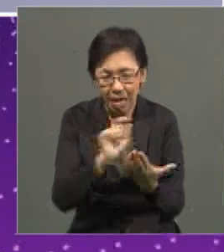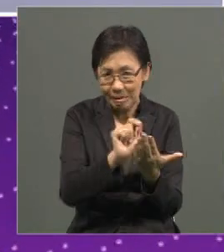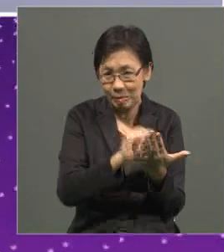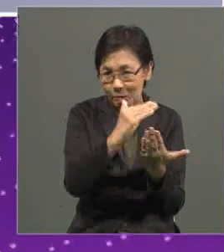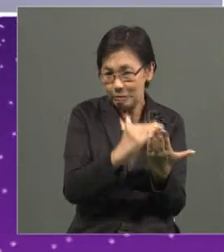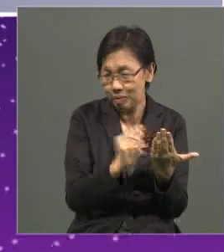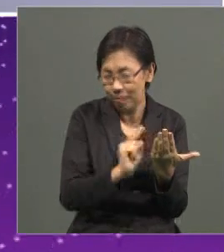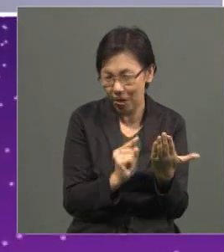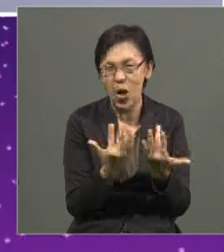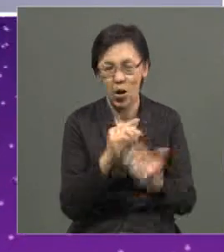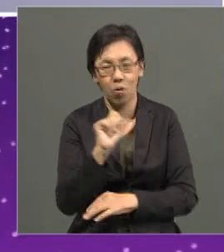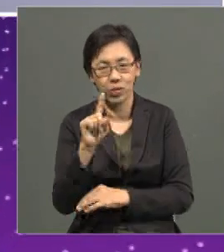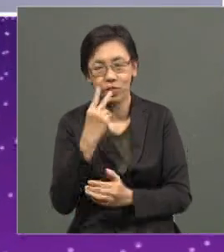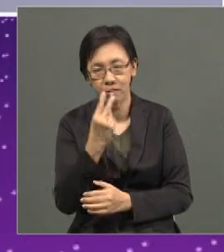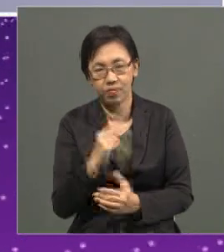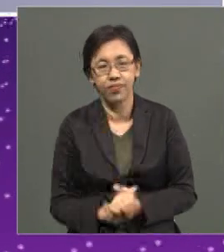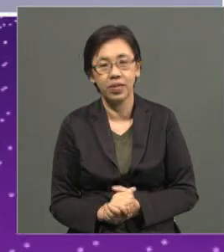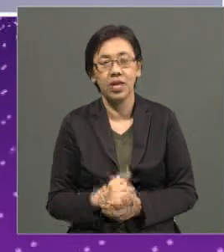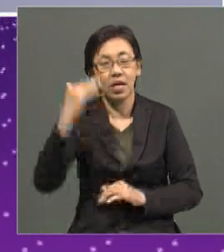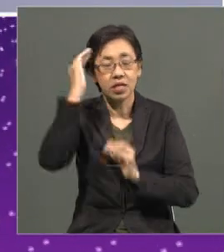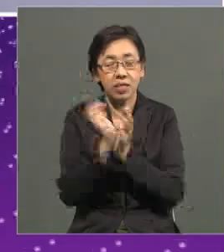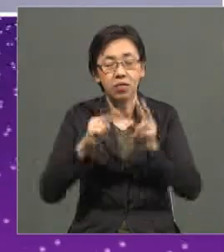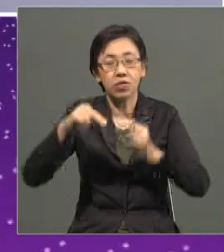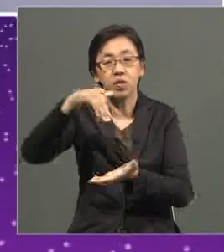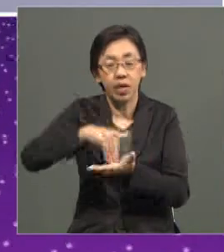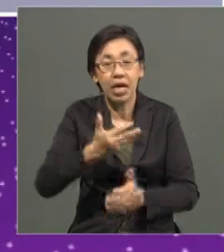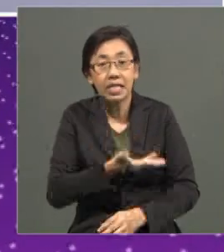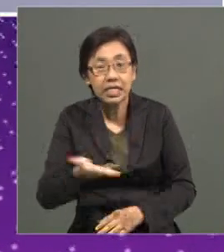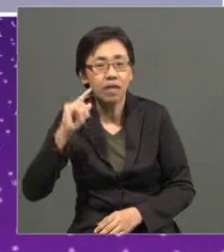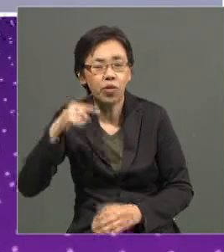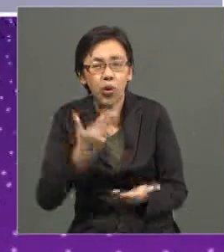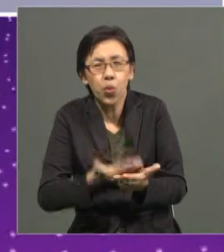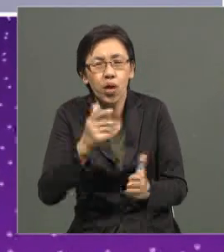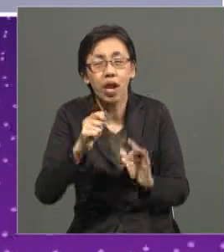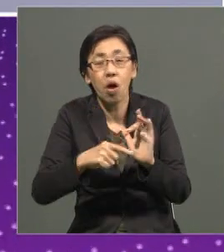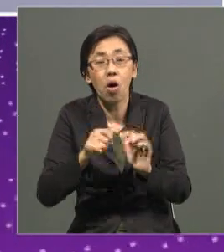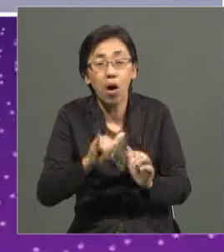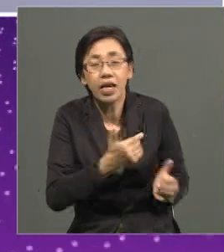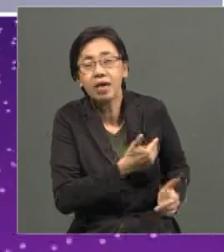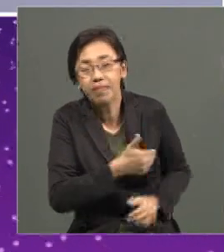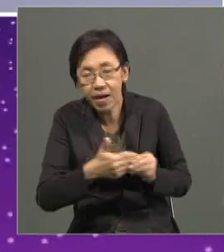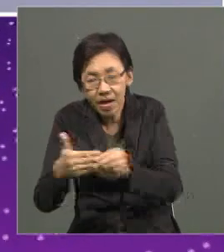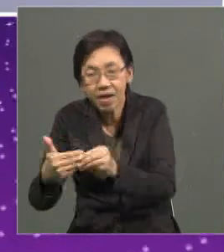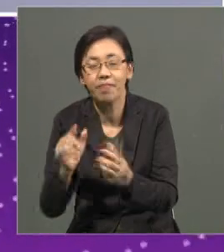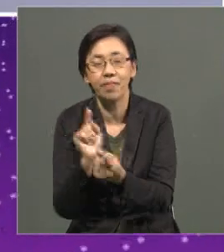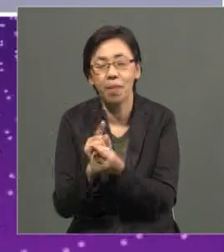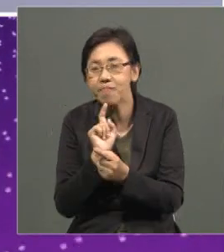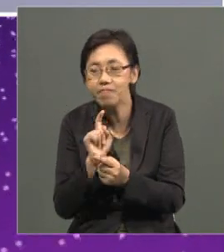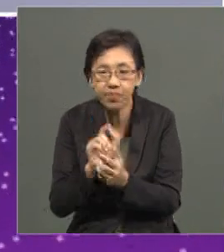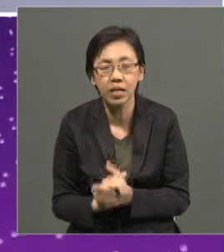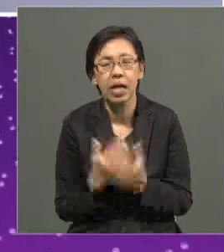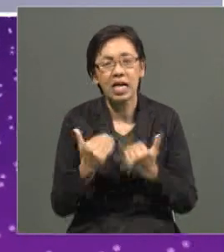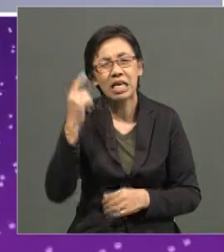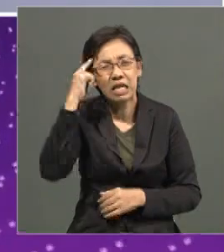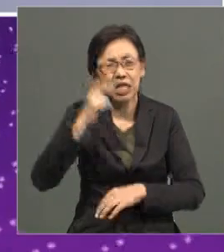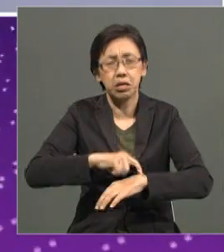กลางครับเนื่องจากว่าได้เชิญเจ๊อ้อยให้เข้าไปให้ปักคำเพิ่มเติมนะครับครั้งที่ผ่านๆมาเห็นมั้ยฮะเป็น 10ช่วโมงครั้งนี้เจ๊อ้อย